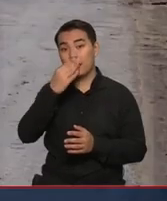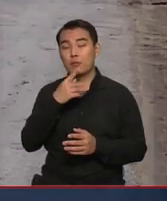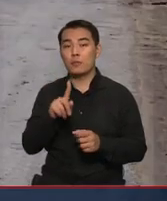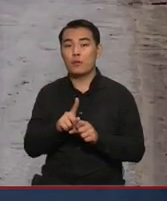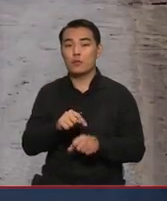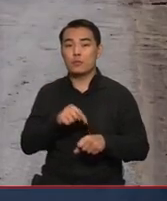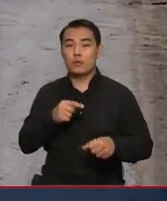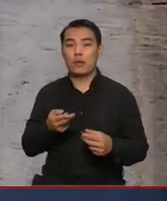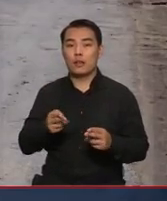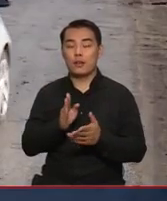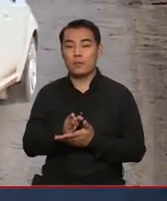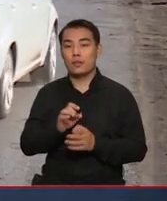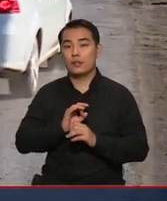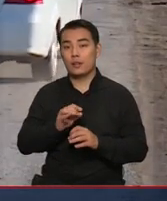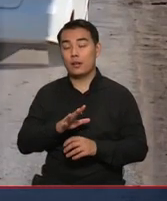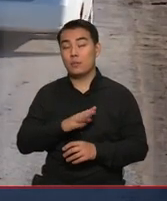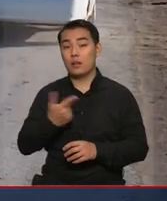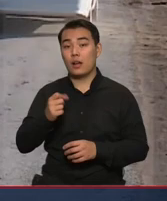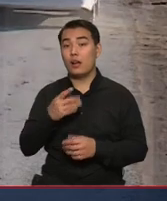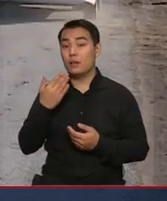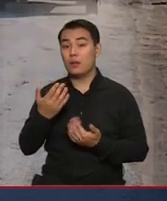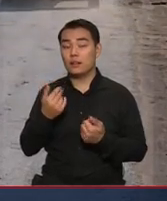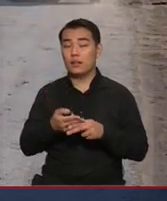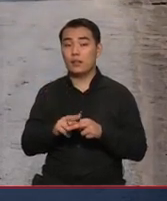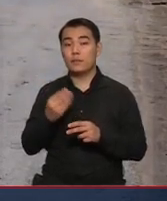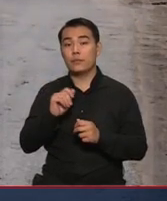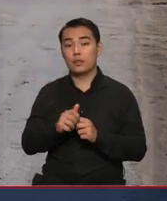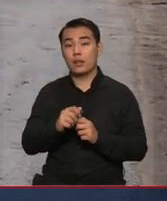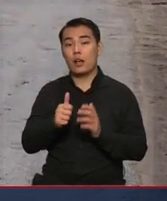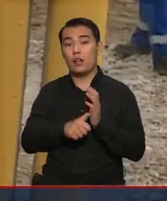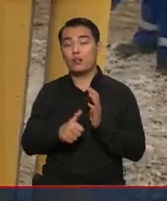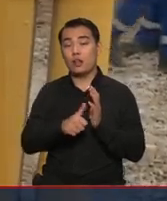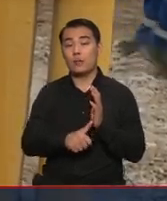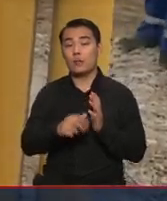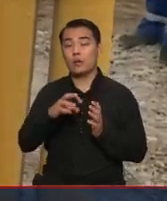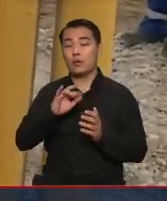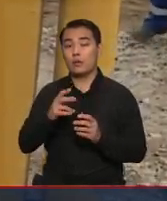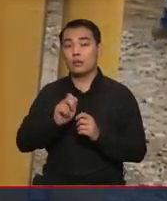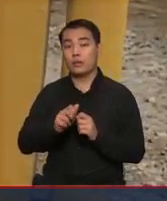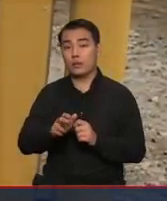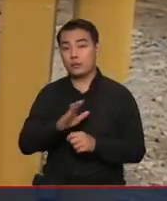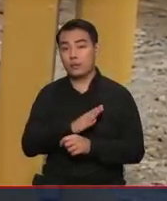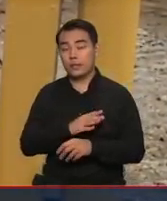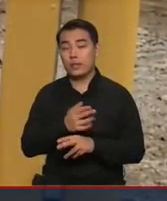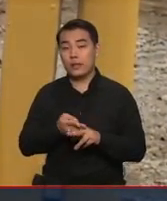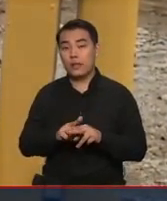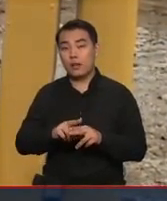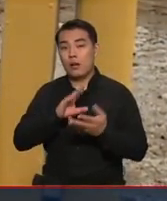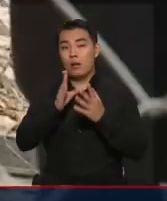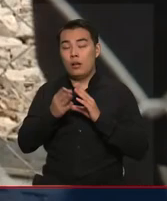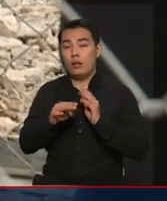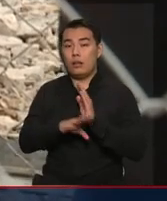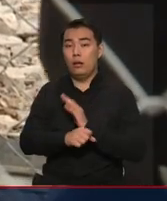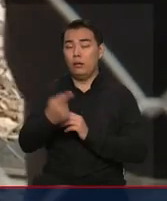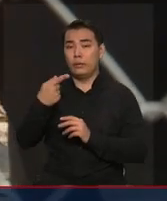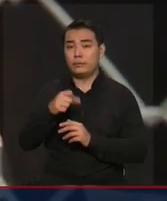әсердеміз дейді жұрт. Елді мекенді көгілдір отынмен қамтуға бюджеттен 660 миллион теңгеден аса қаражат бөлінген. Жалпы Сыр өңірінде соңғы бір